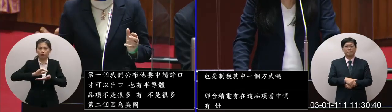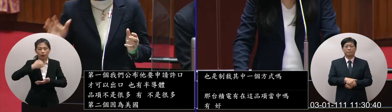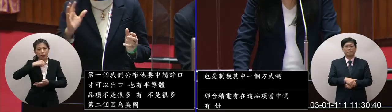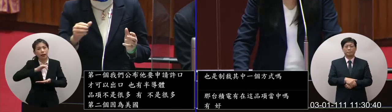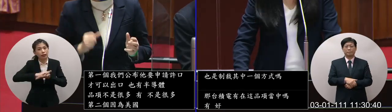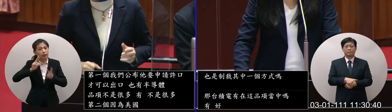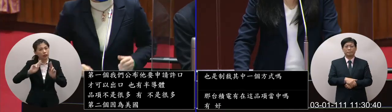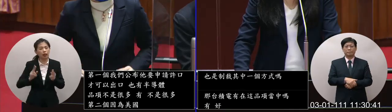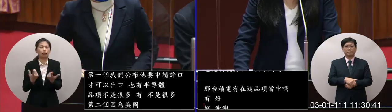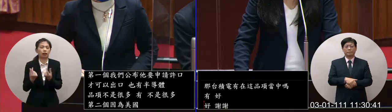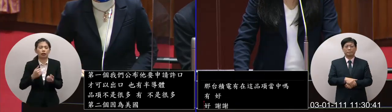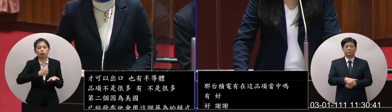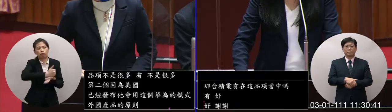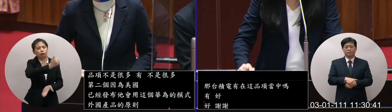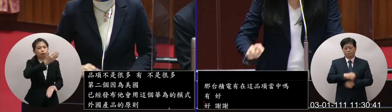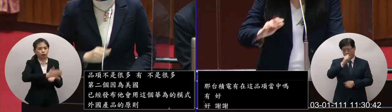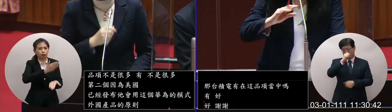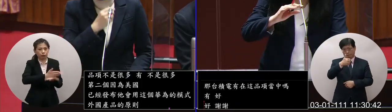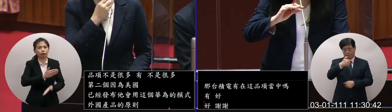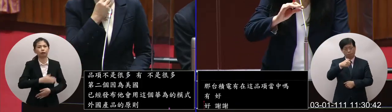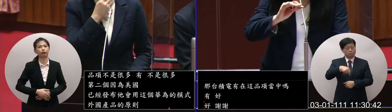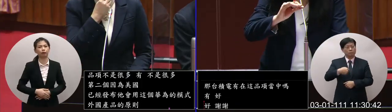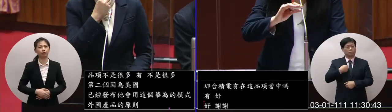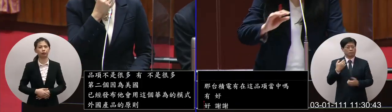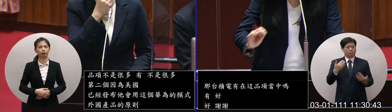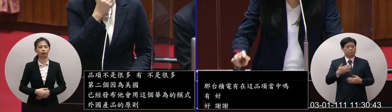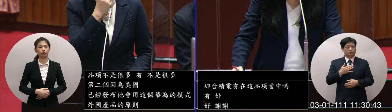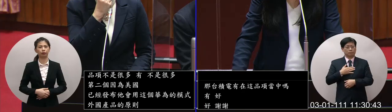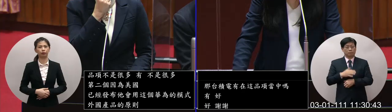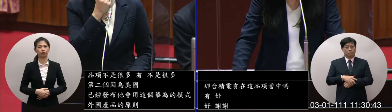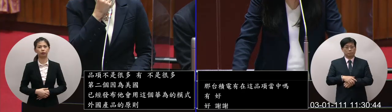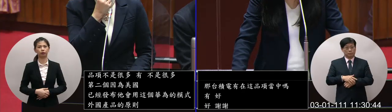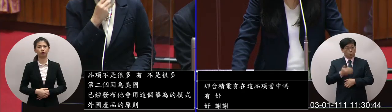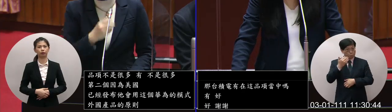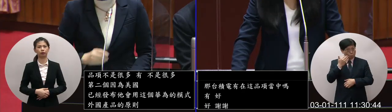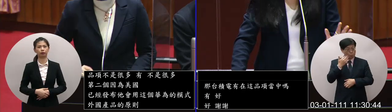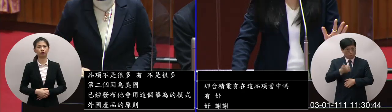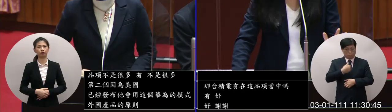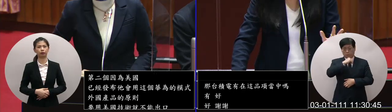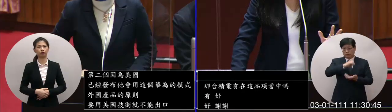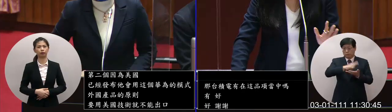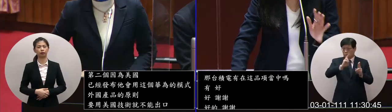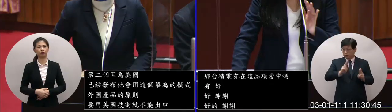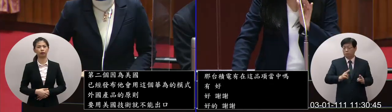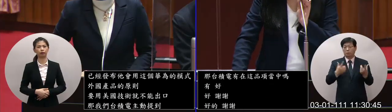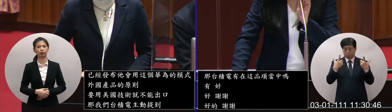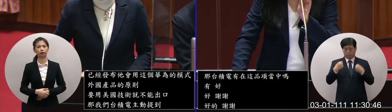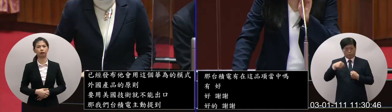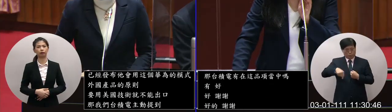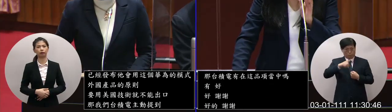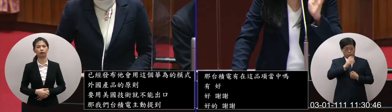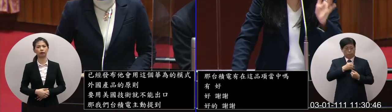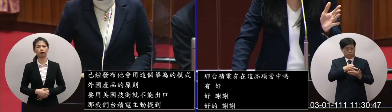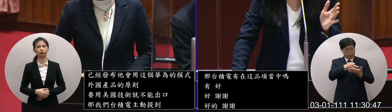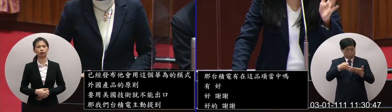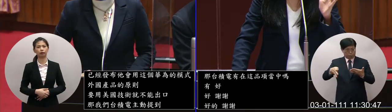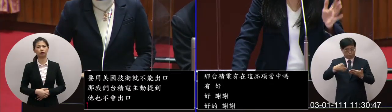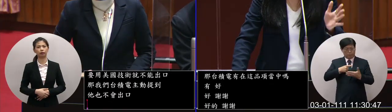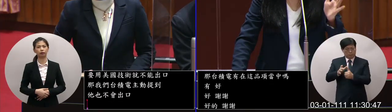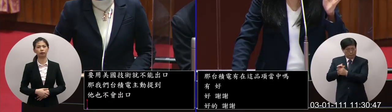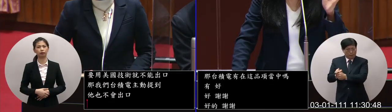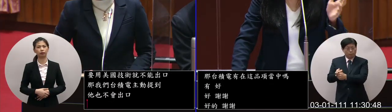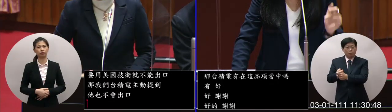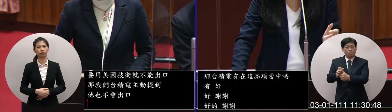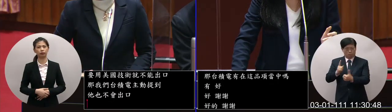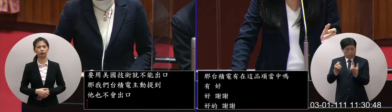到说，他也不会出口。 好的，谢谢。那这个部分我了解哦。那因此，如果说台积电也的确是在我们这一波这个制裁的